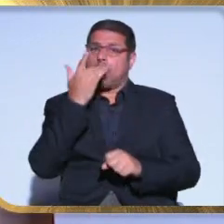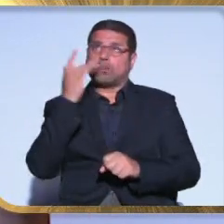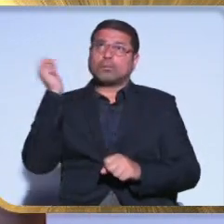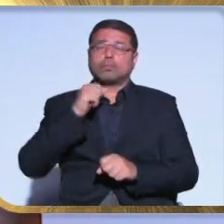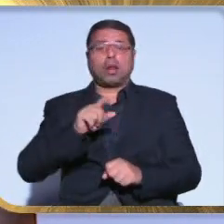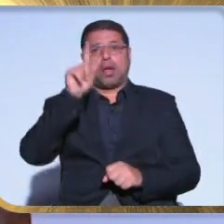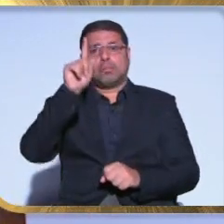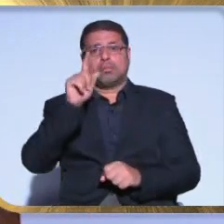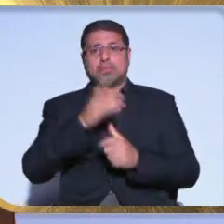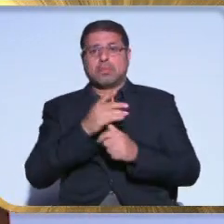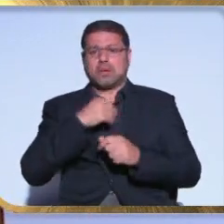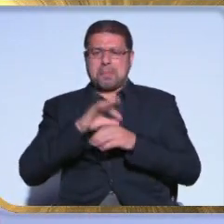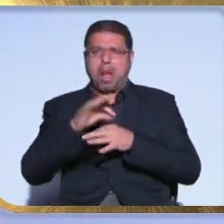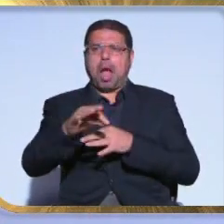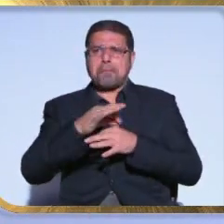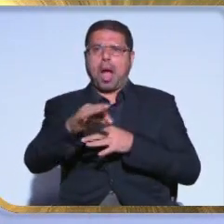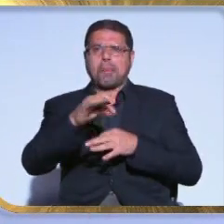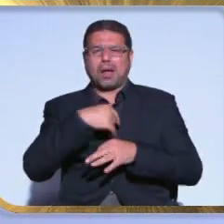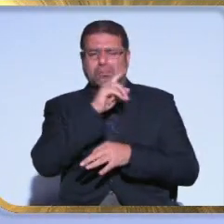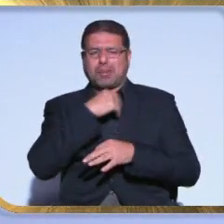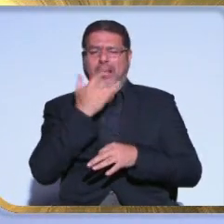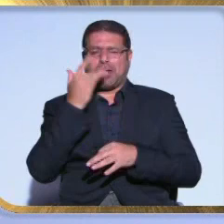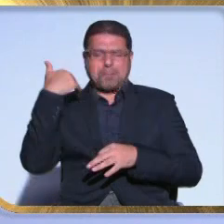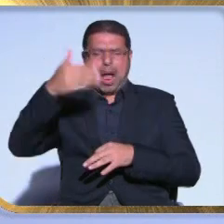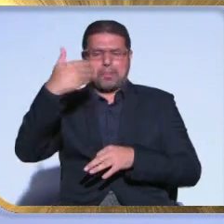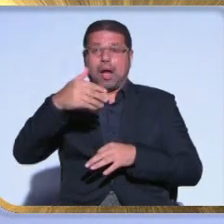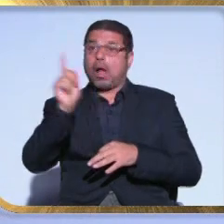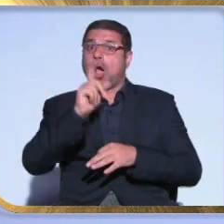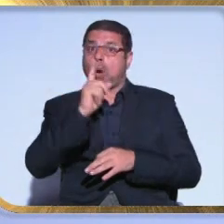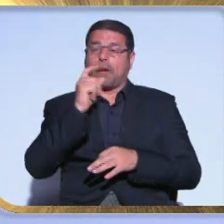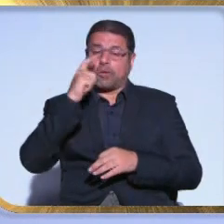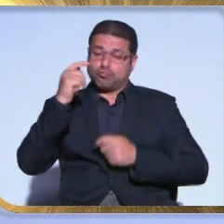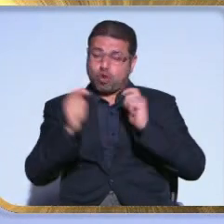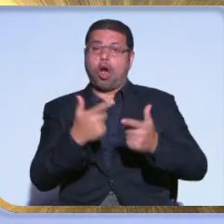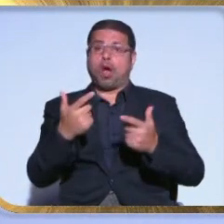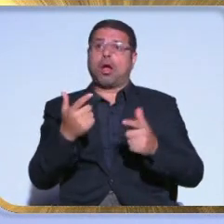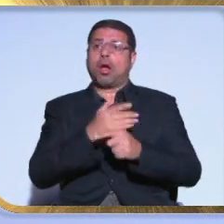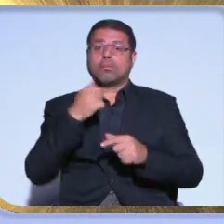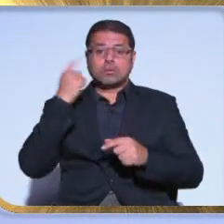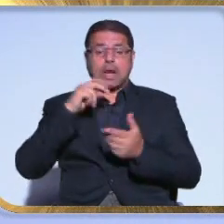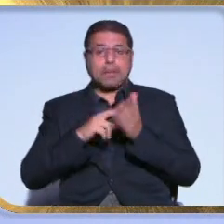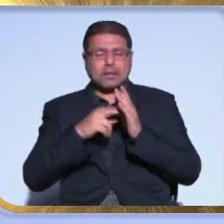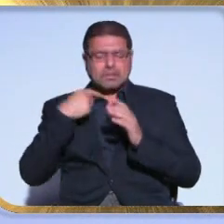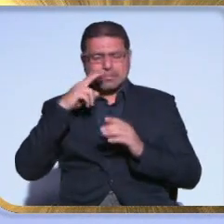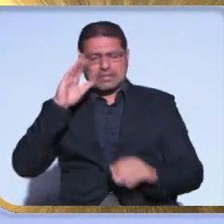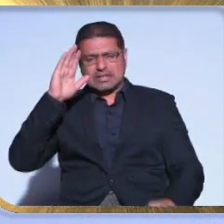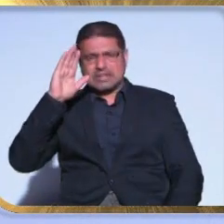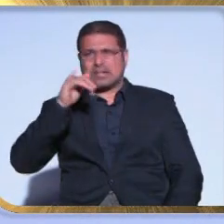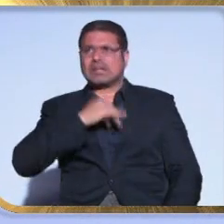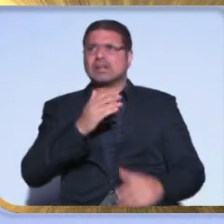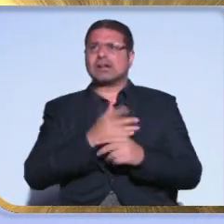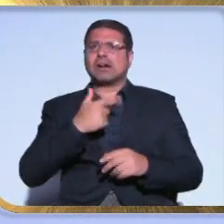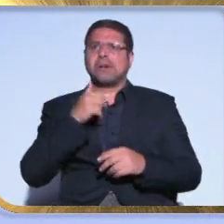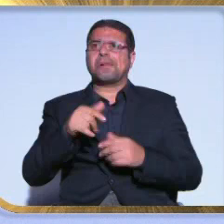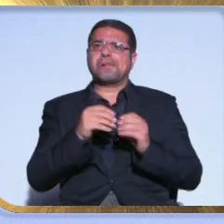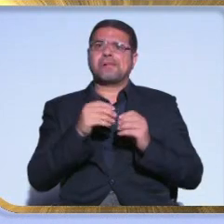ربه، ما يسوفش في التوبة. وبعدين أنا لما بتذكر هذه الذنوب ماذا أصنع؟ ده أنت في حال اسمها